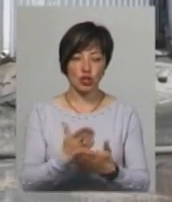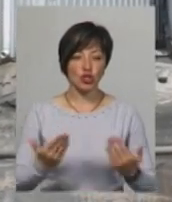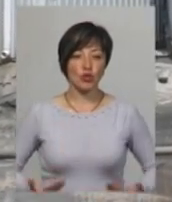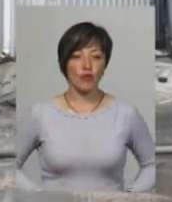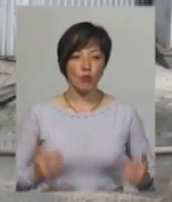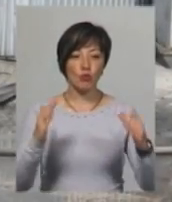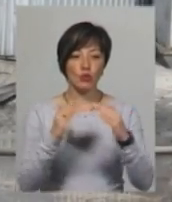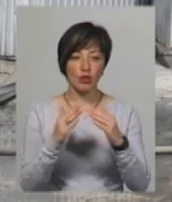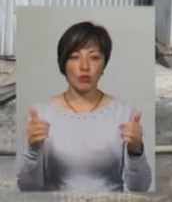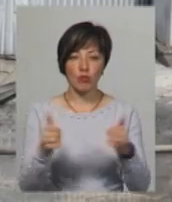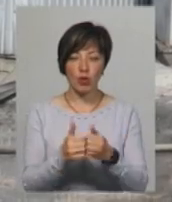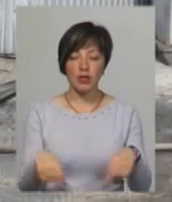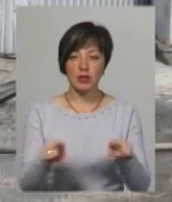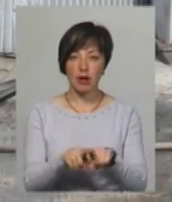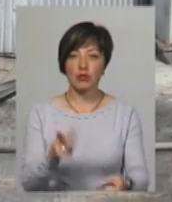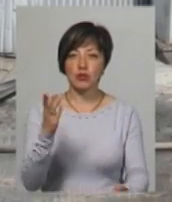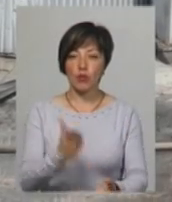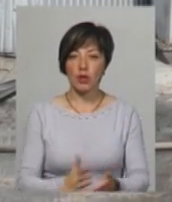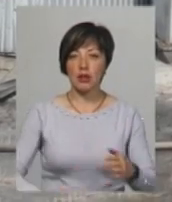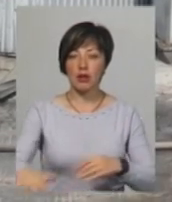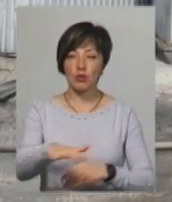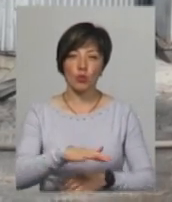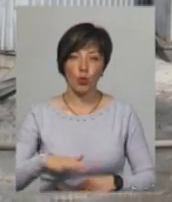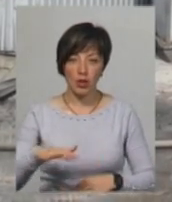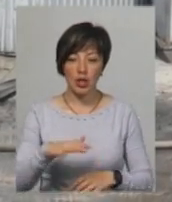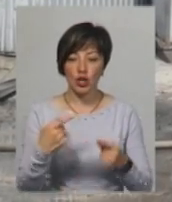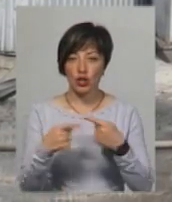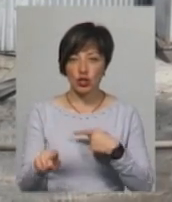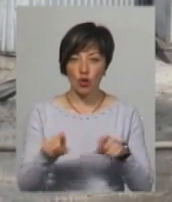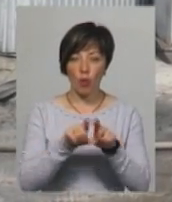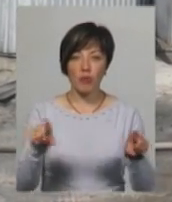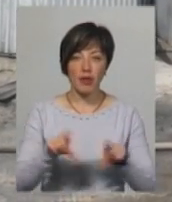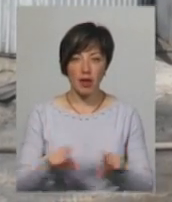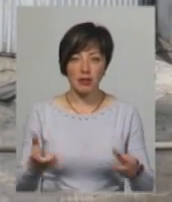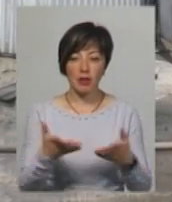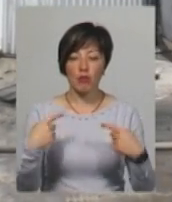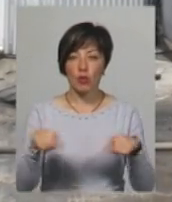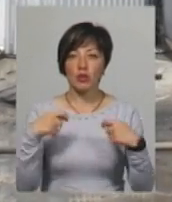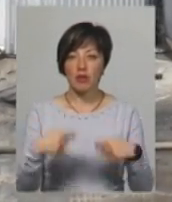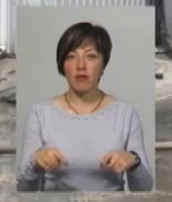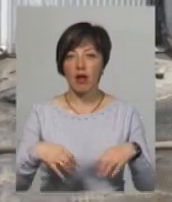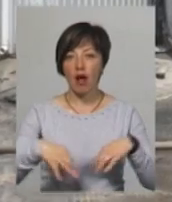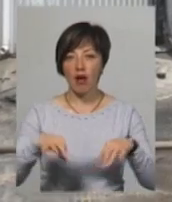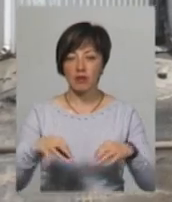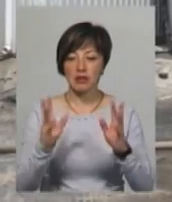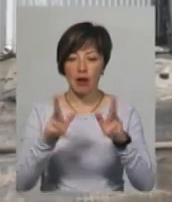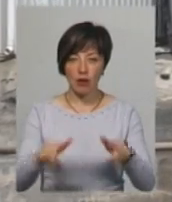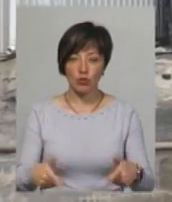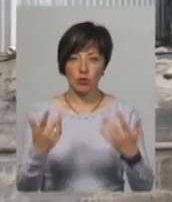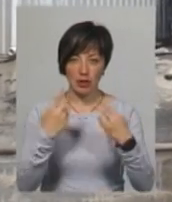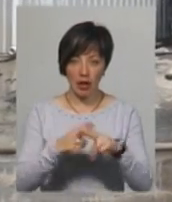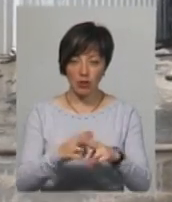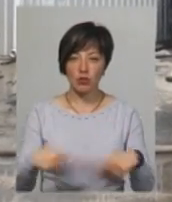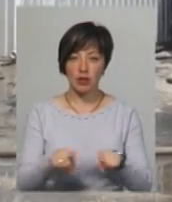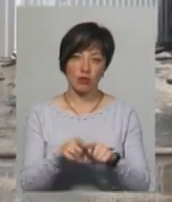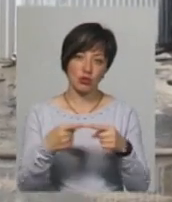житловий будинок. Поряд також знаходились на території інші об'єкти, які продавали автотракторну техніку, а